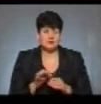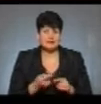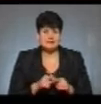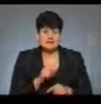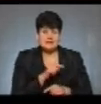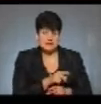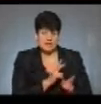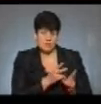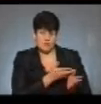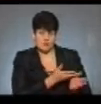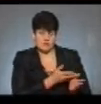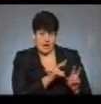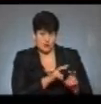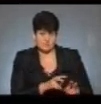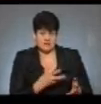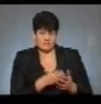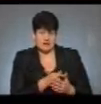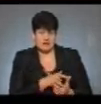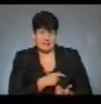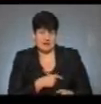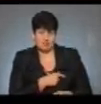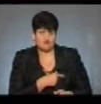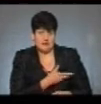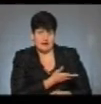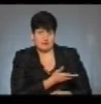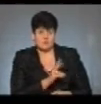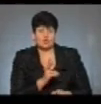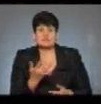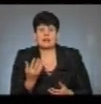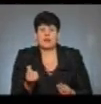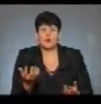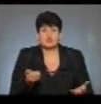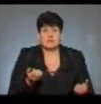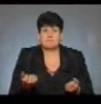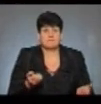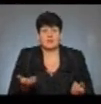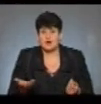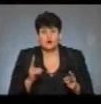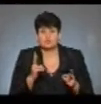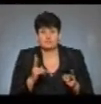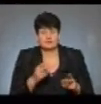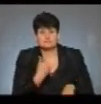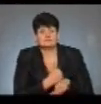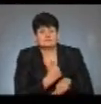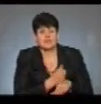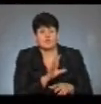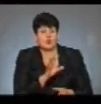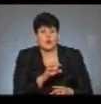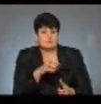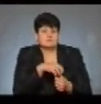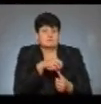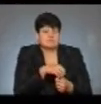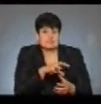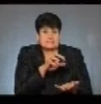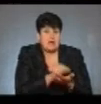їхня кухня. Нехай вони розберуться і своїми депутатами, хто їх, скільки грошей брали, скільки, хто їх кришує, хто займається цими